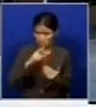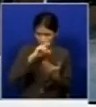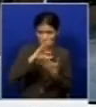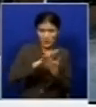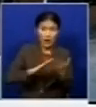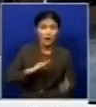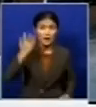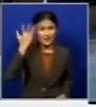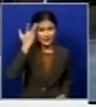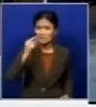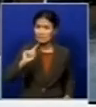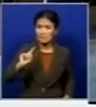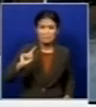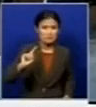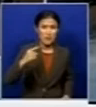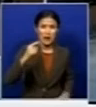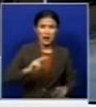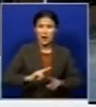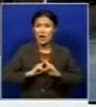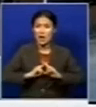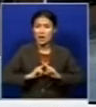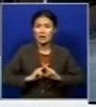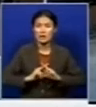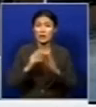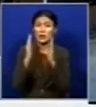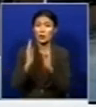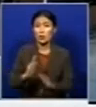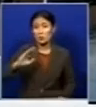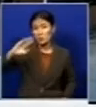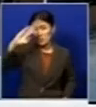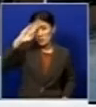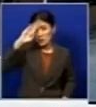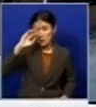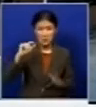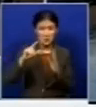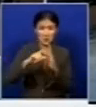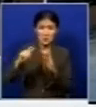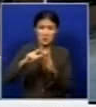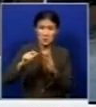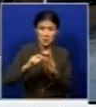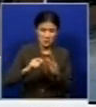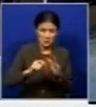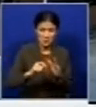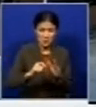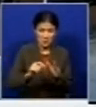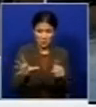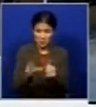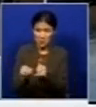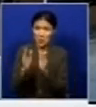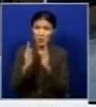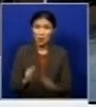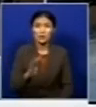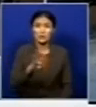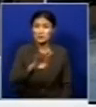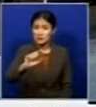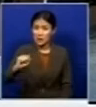เชื้อ HIVที่มีมากกว่า 400,000 คนนะครับที่เพิ่งพาการทำเซลล์ยานี้อ